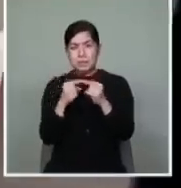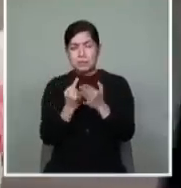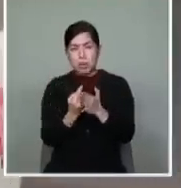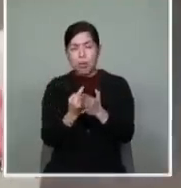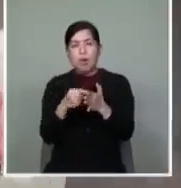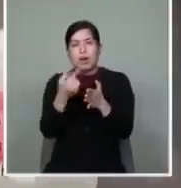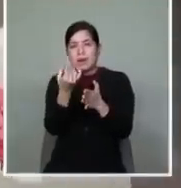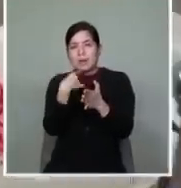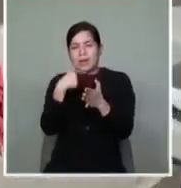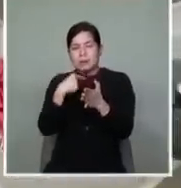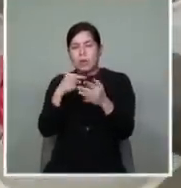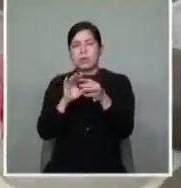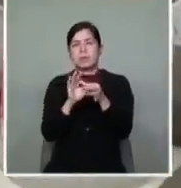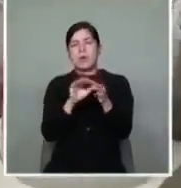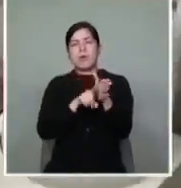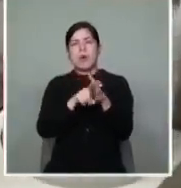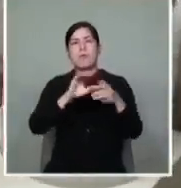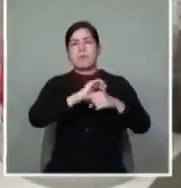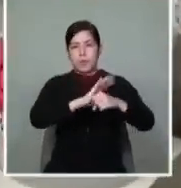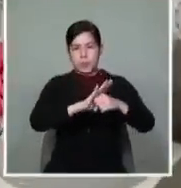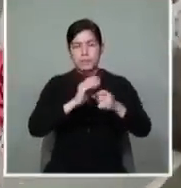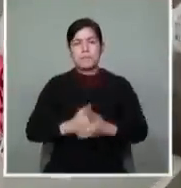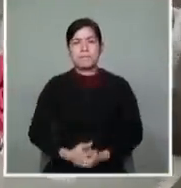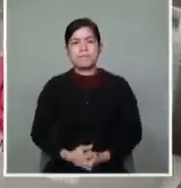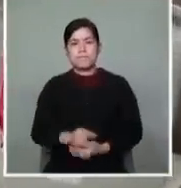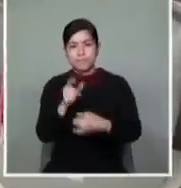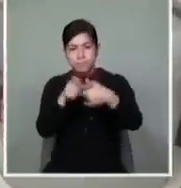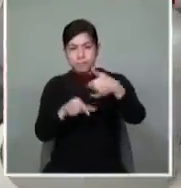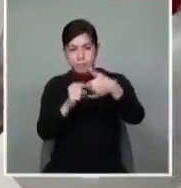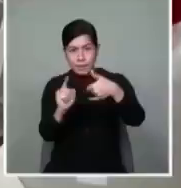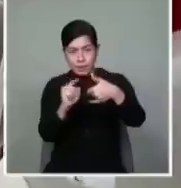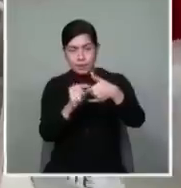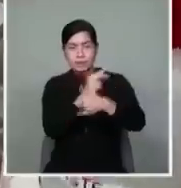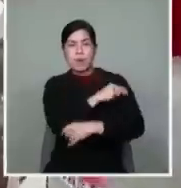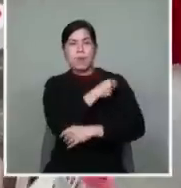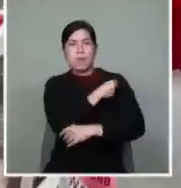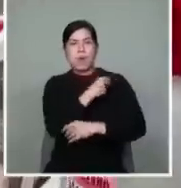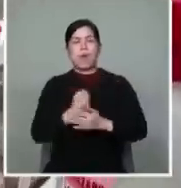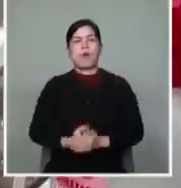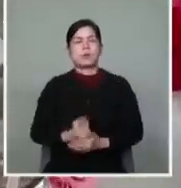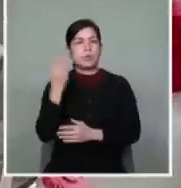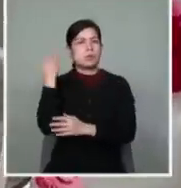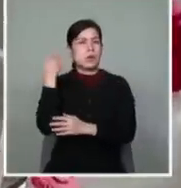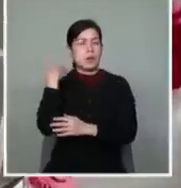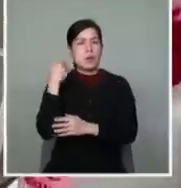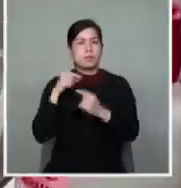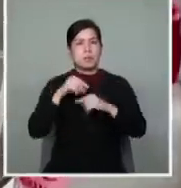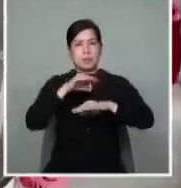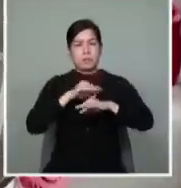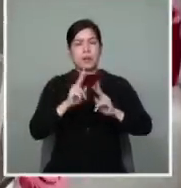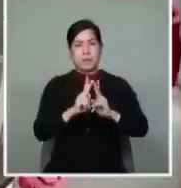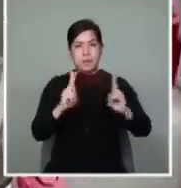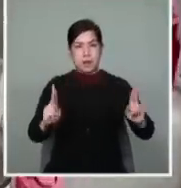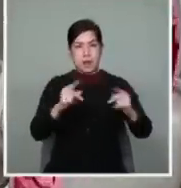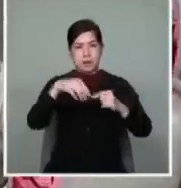ฐอเมริกากำลังทำการทดลองอยู่นะคะส่วนนายแพทย์สกอตต์ก็เชื่อในฐานะอดีตกรรมการในคณะกรรมการอาหาร